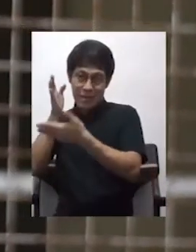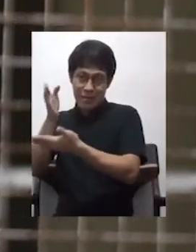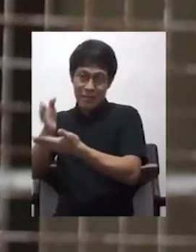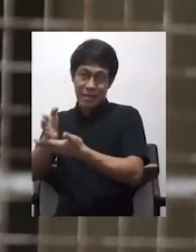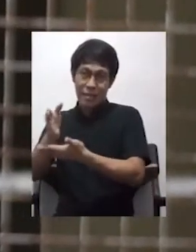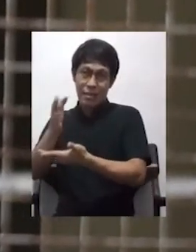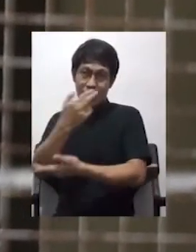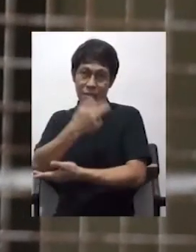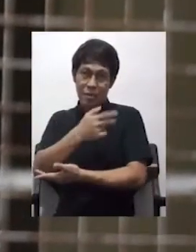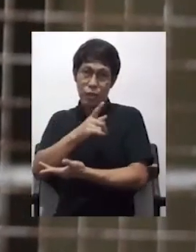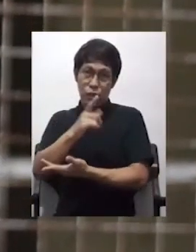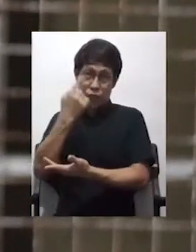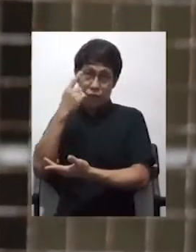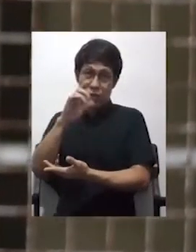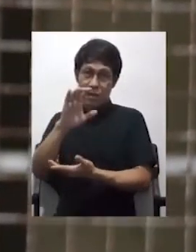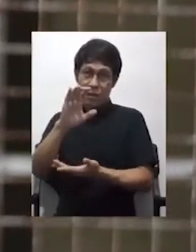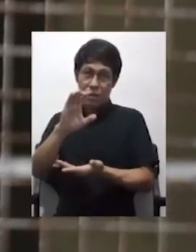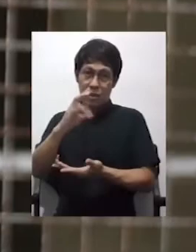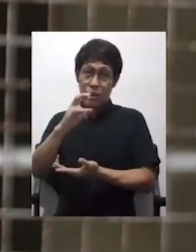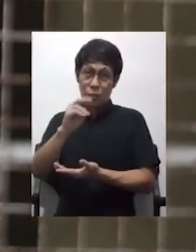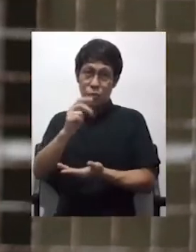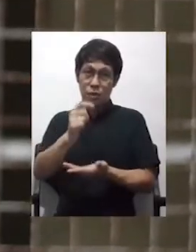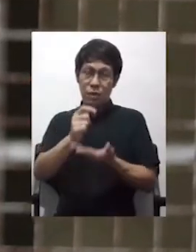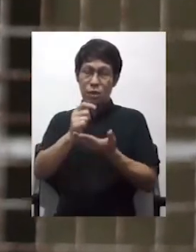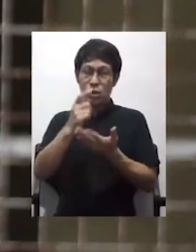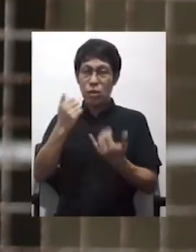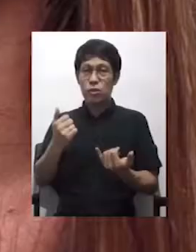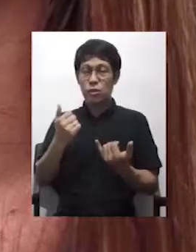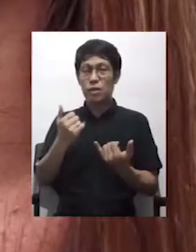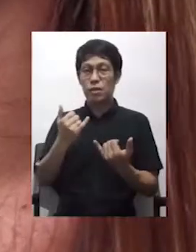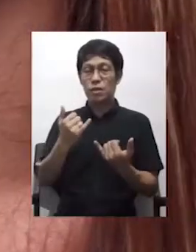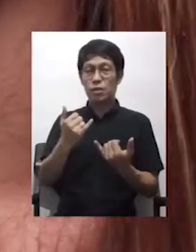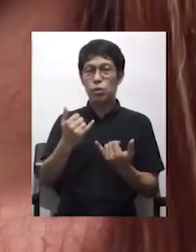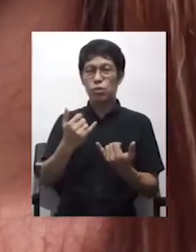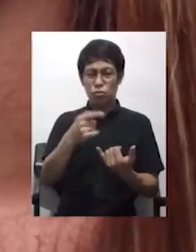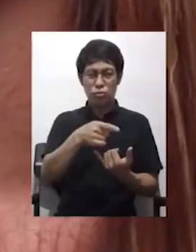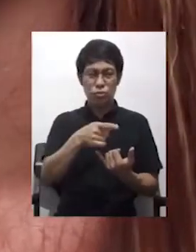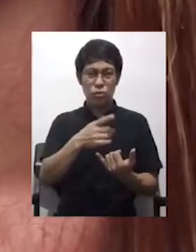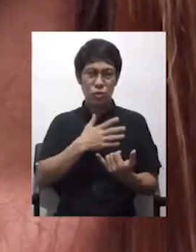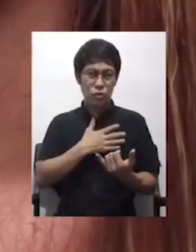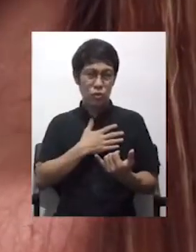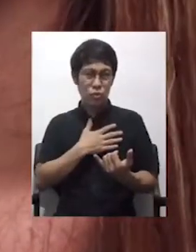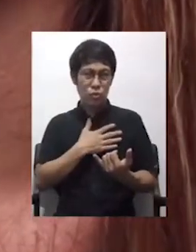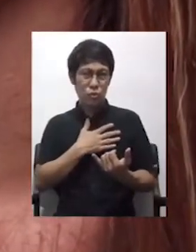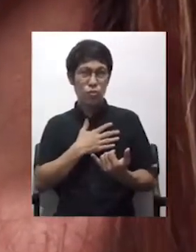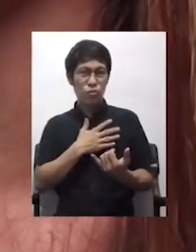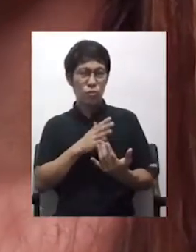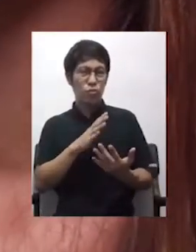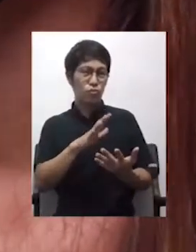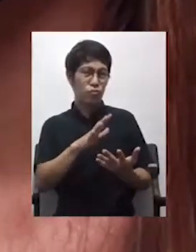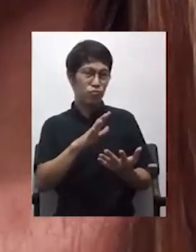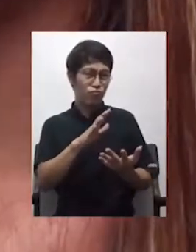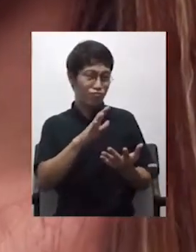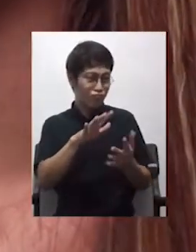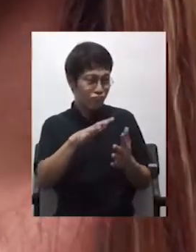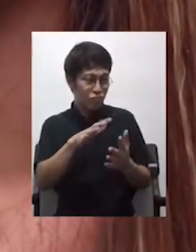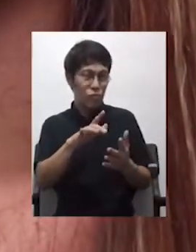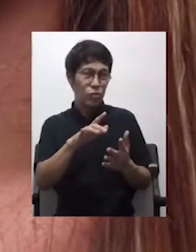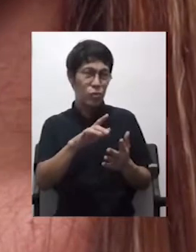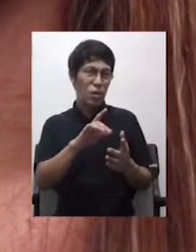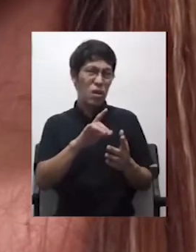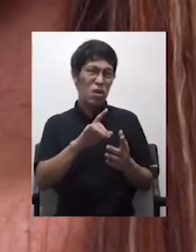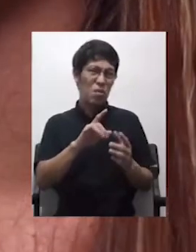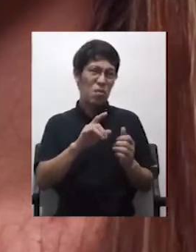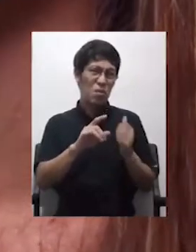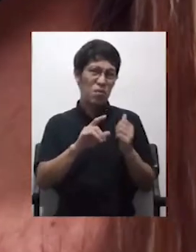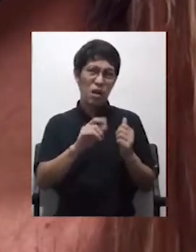Kaya binibigay ko po lahat sa kanya, lalo na pagbabalik na kami ng ospital kasi ayaw niya na talaga bumalik. Pinipilit ko